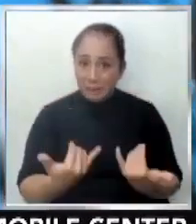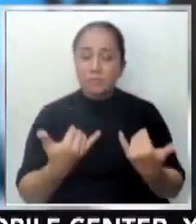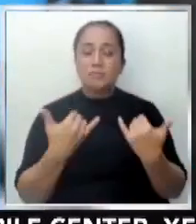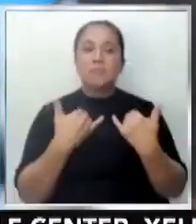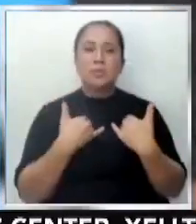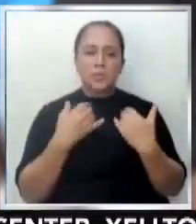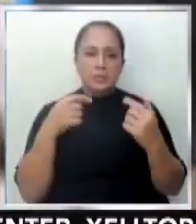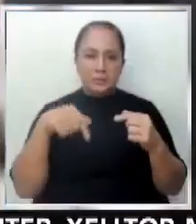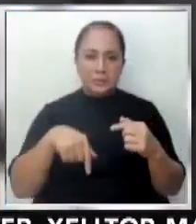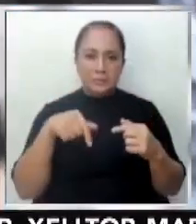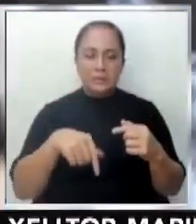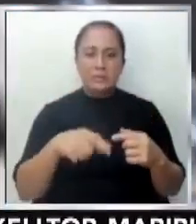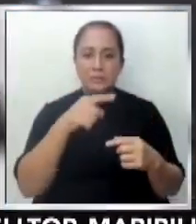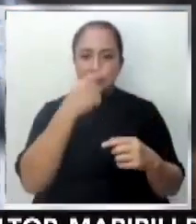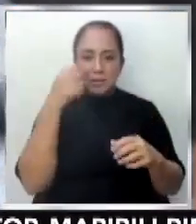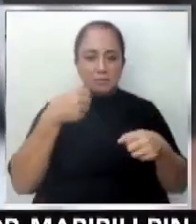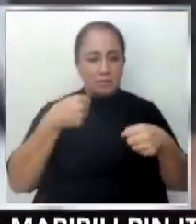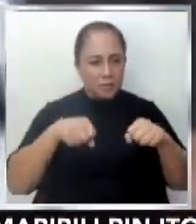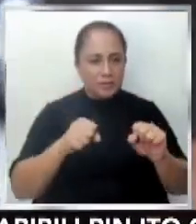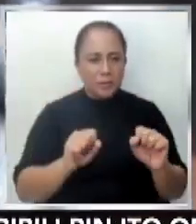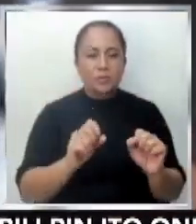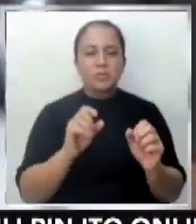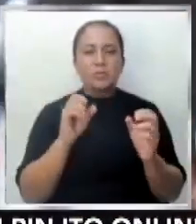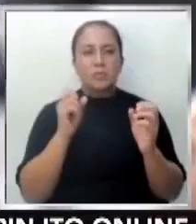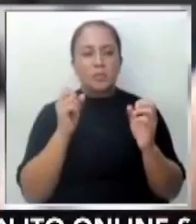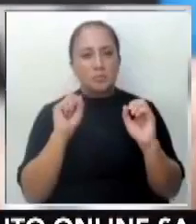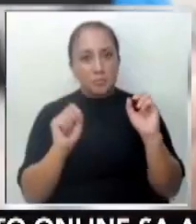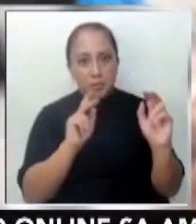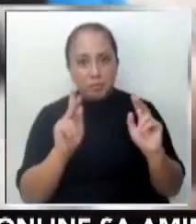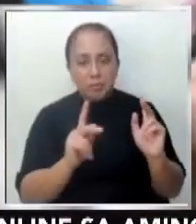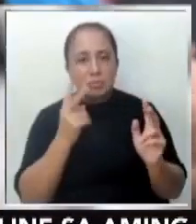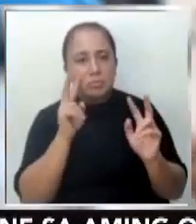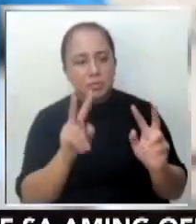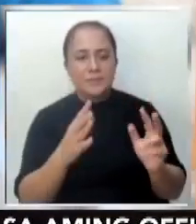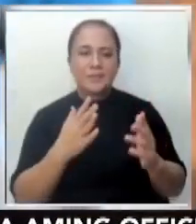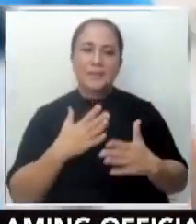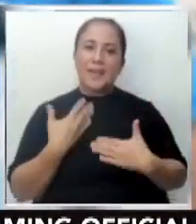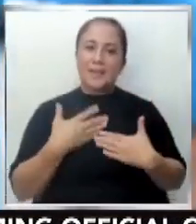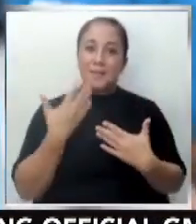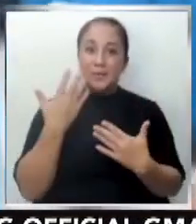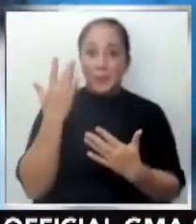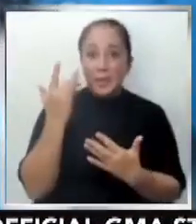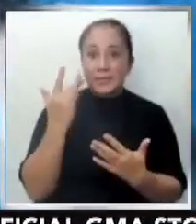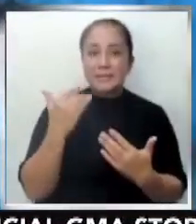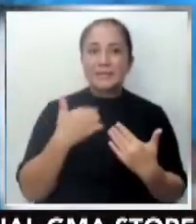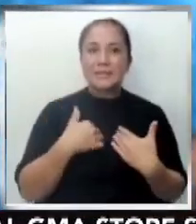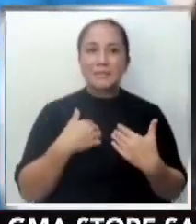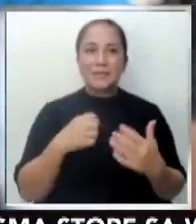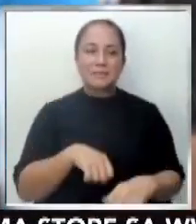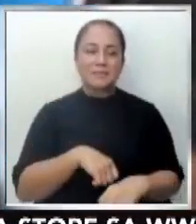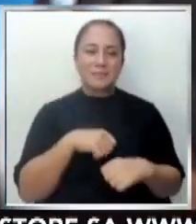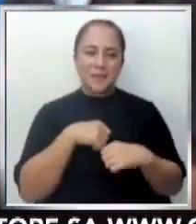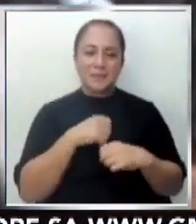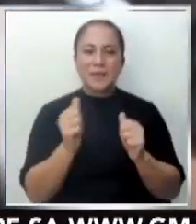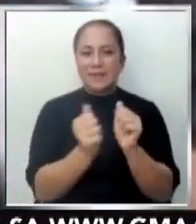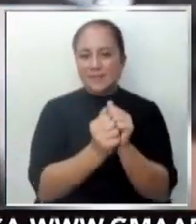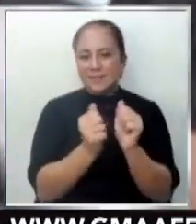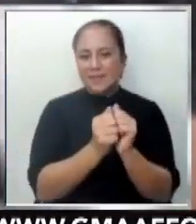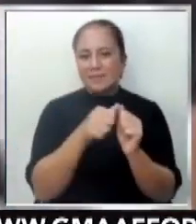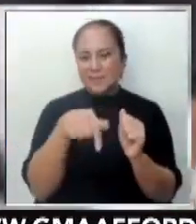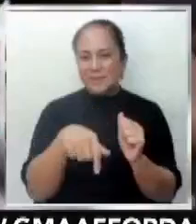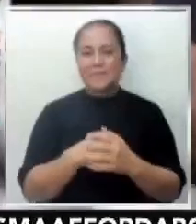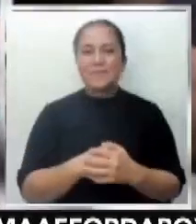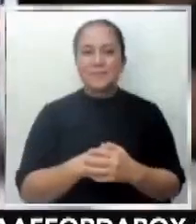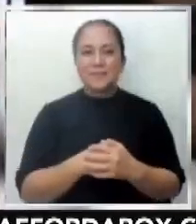Black Rider na talagang inaabangan ng lahat. Happy po ako kasi nakaka-proud na makasama po ako dito sa